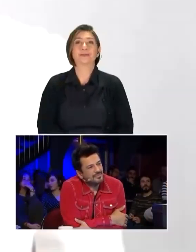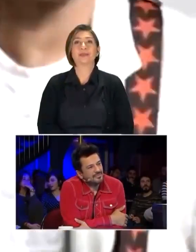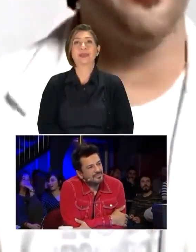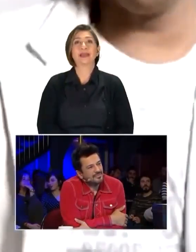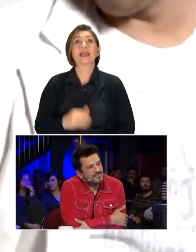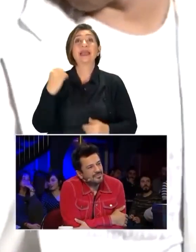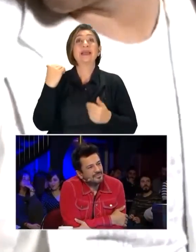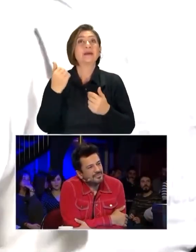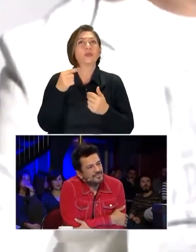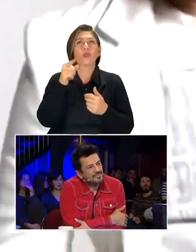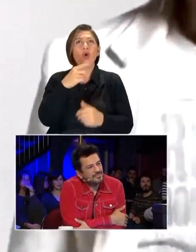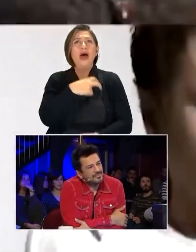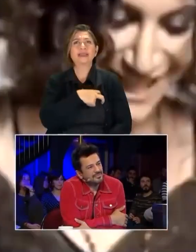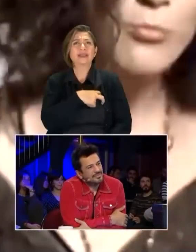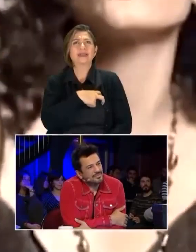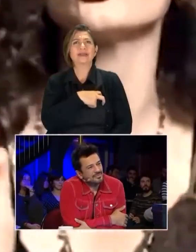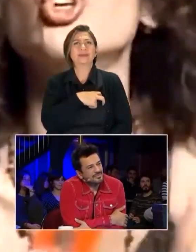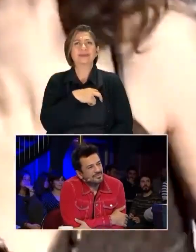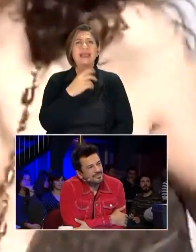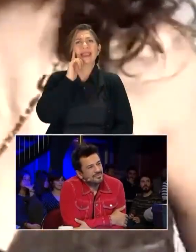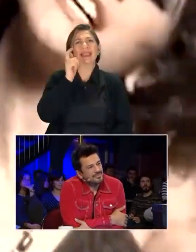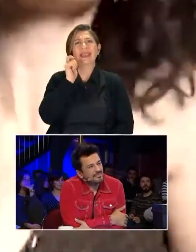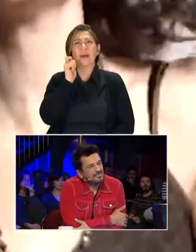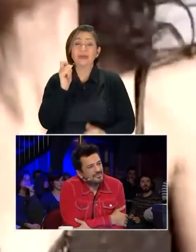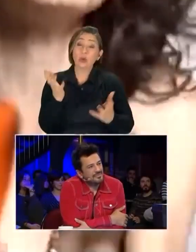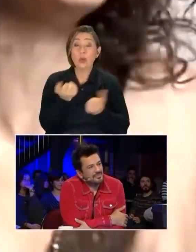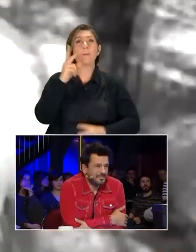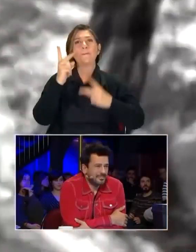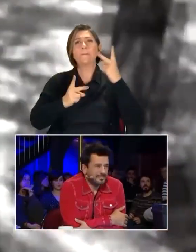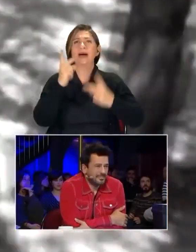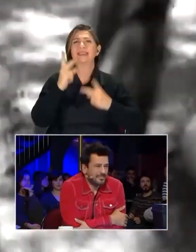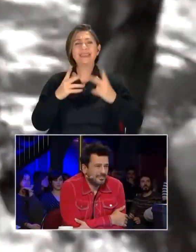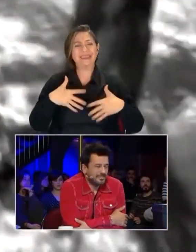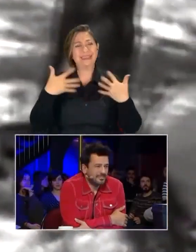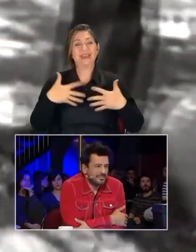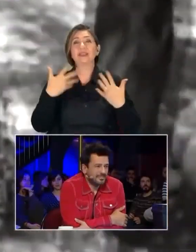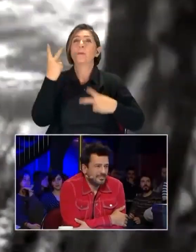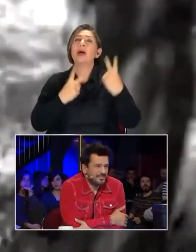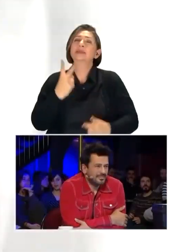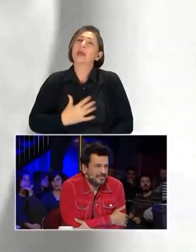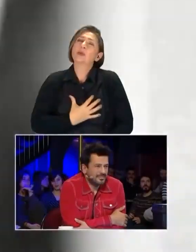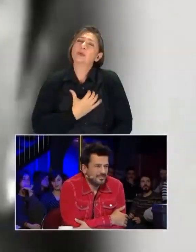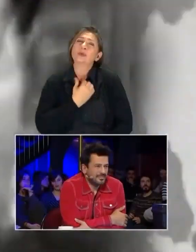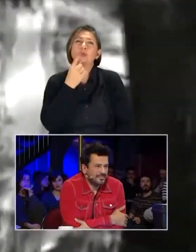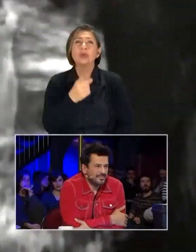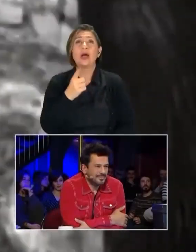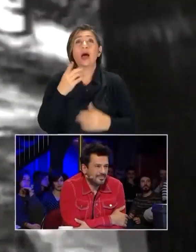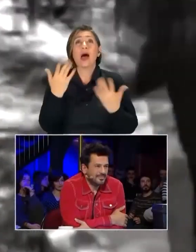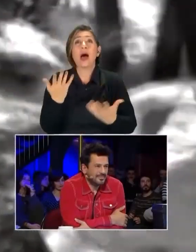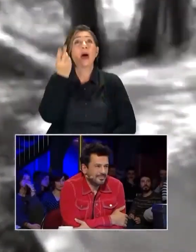Hakkını Verelim mi Aşkın namusunu kurtaralım mıç bazen üzümü